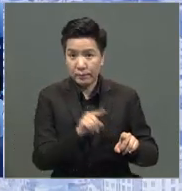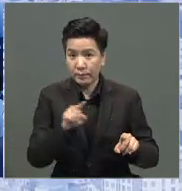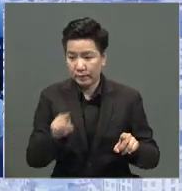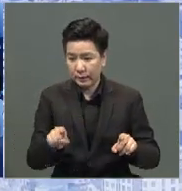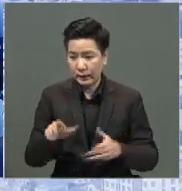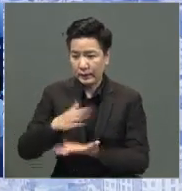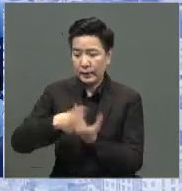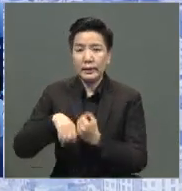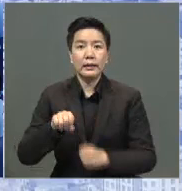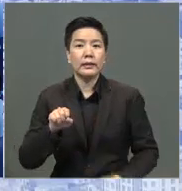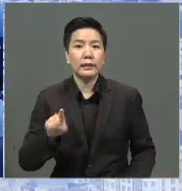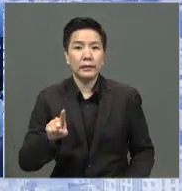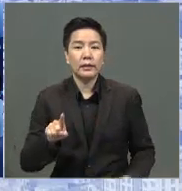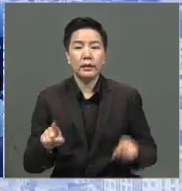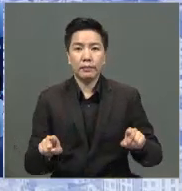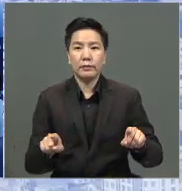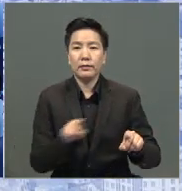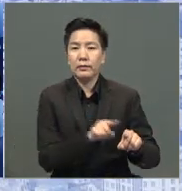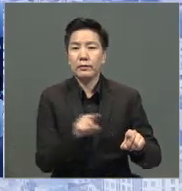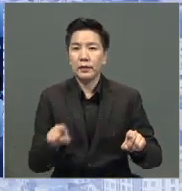อยู่ระหว่างสุขภาพกับเรื่องของทางด้านเศรษฐกิจ2